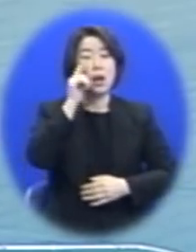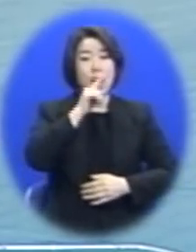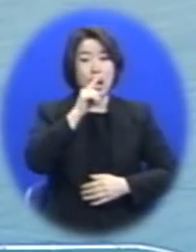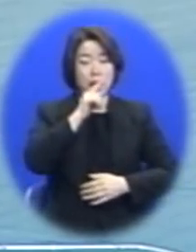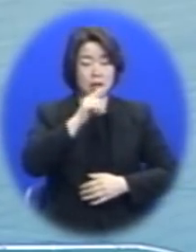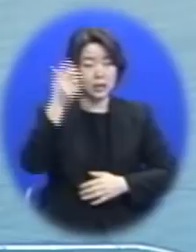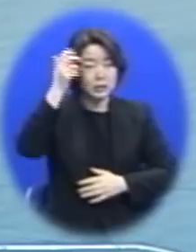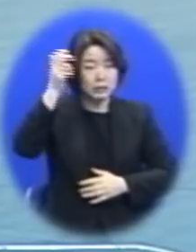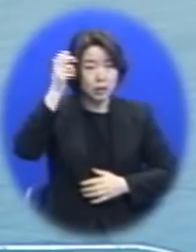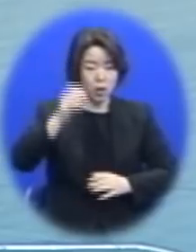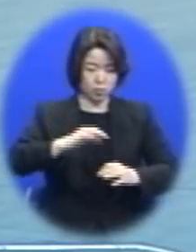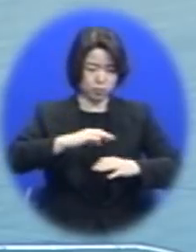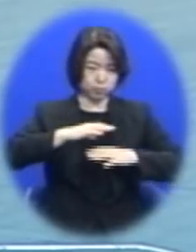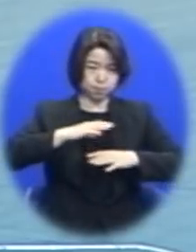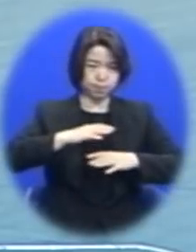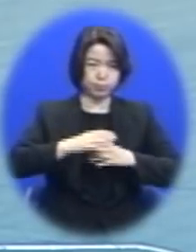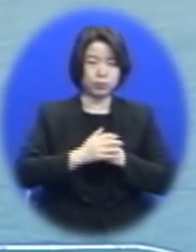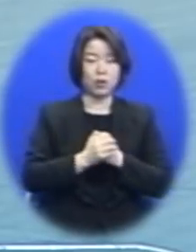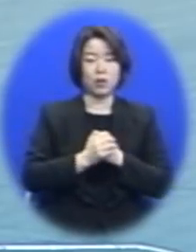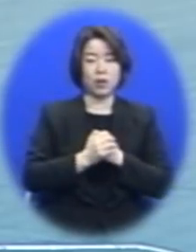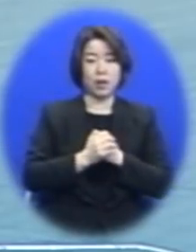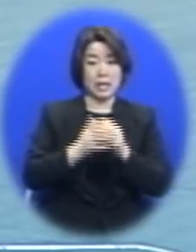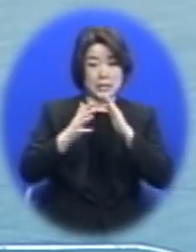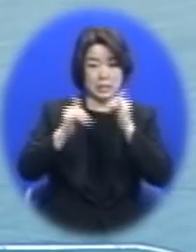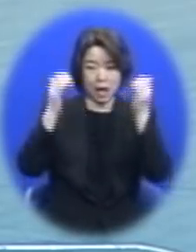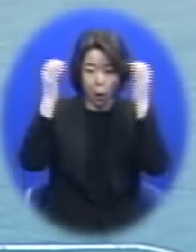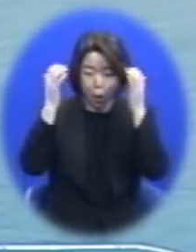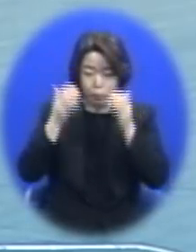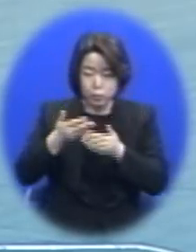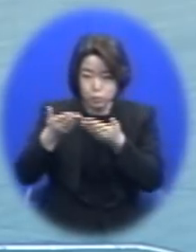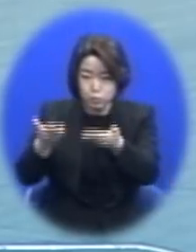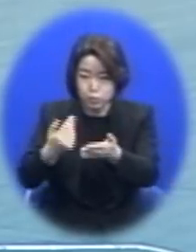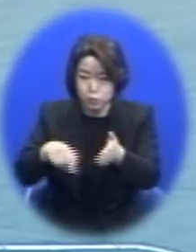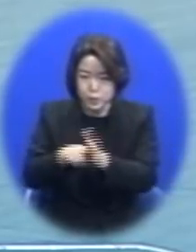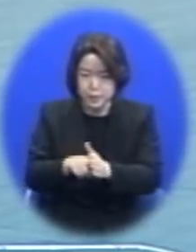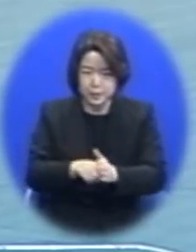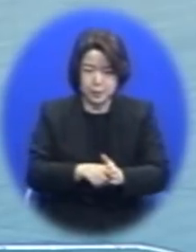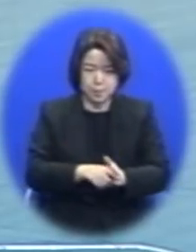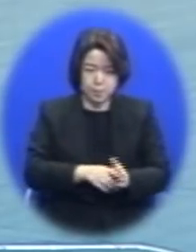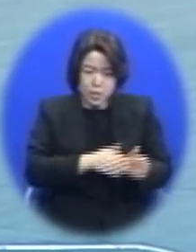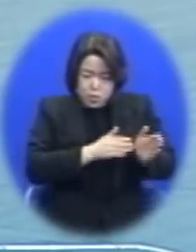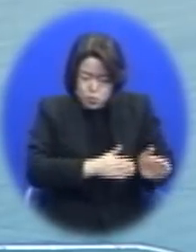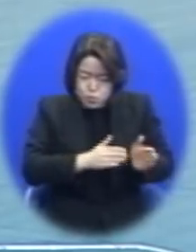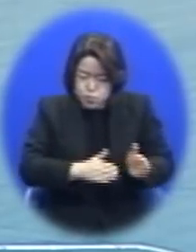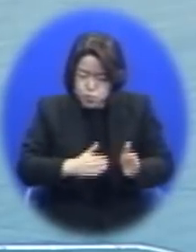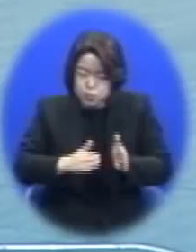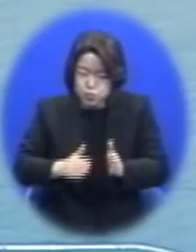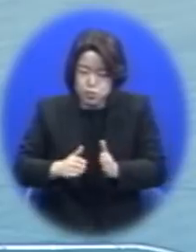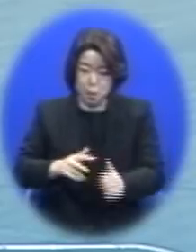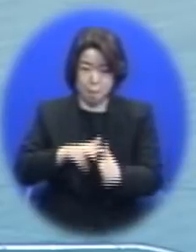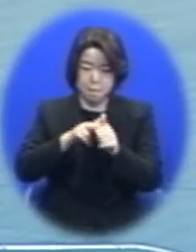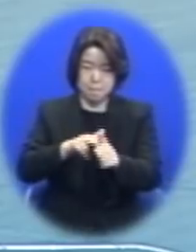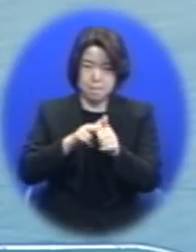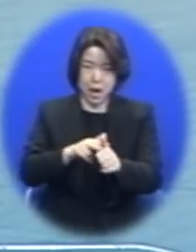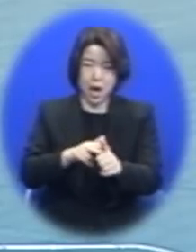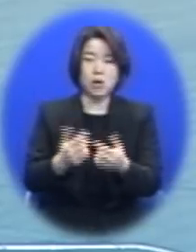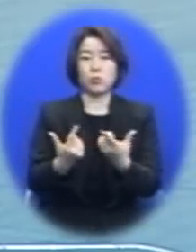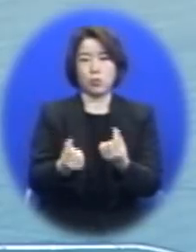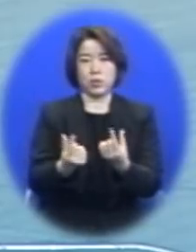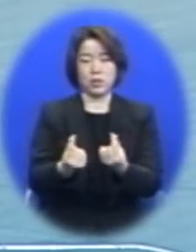무섭게 사람들을 고통을 주려고 벼르고 벼르고 준비한 그런 전투 말과 같다